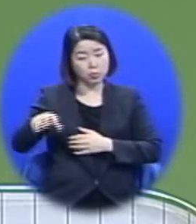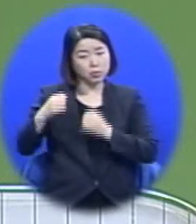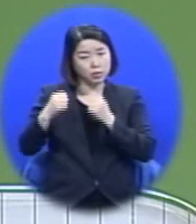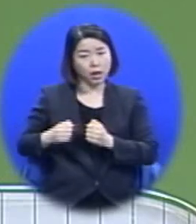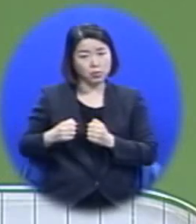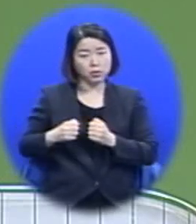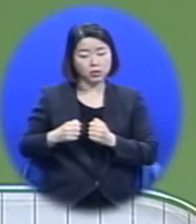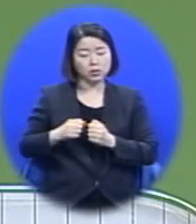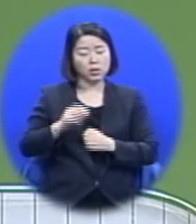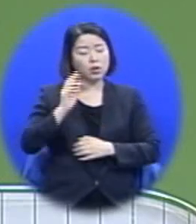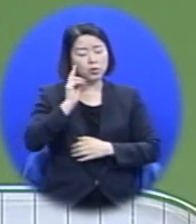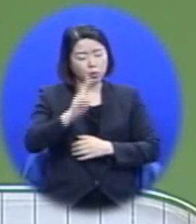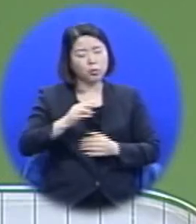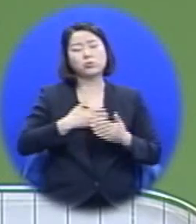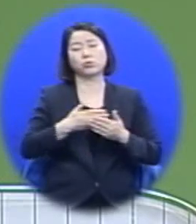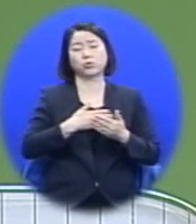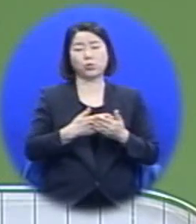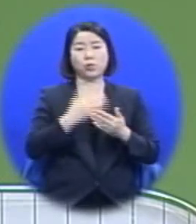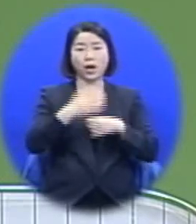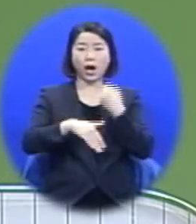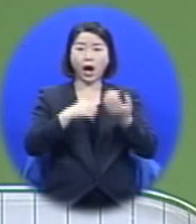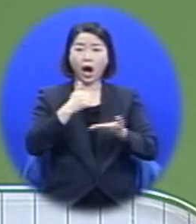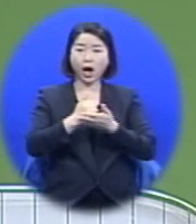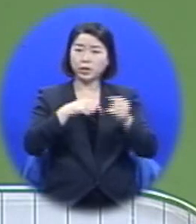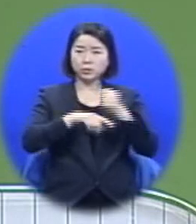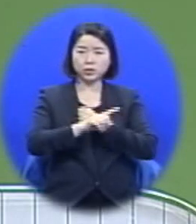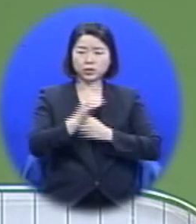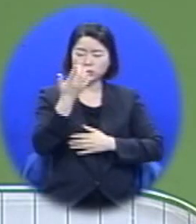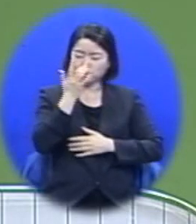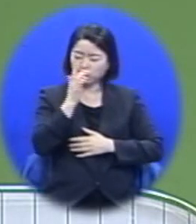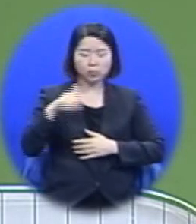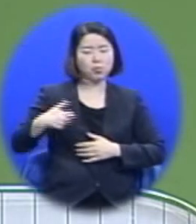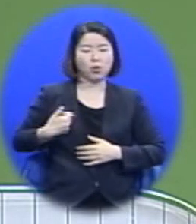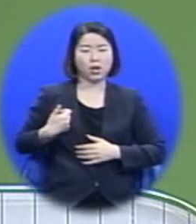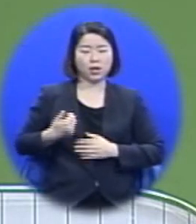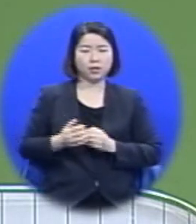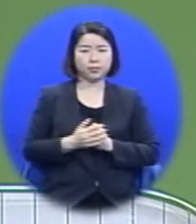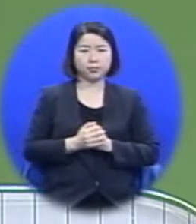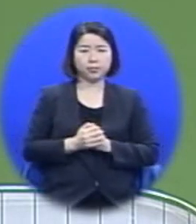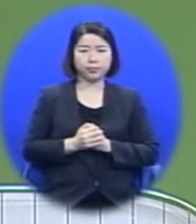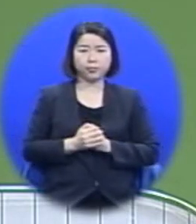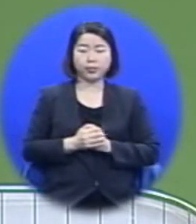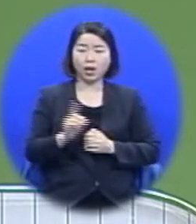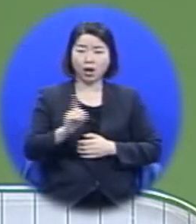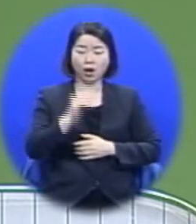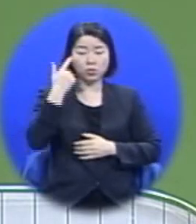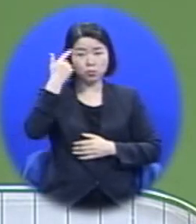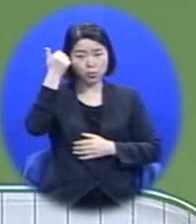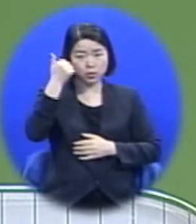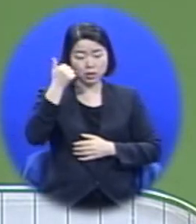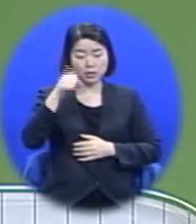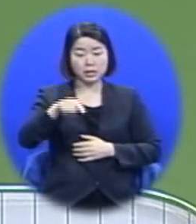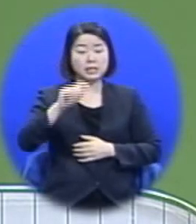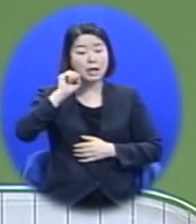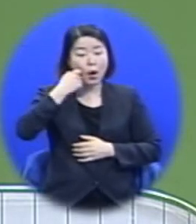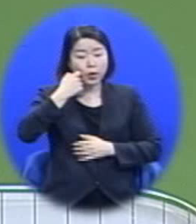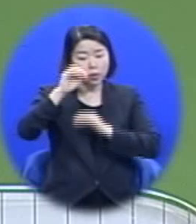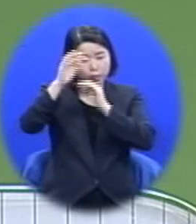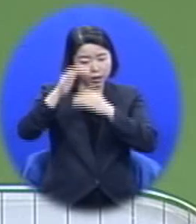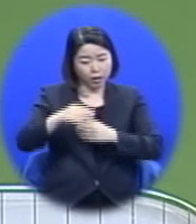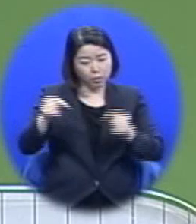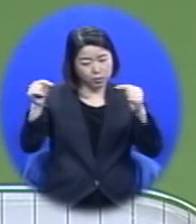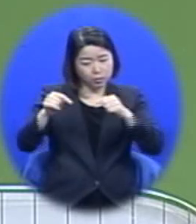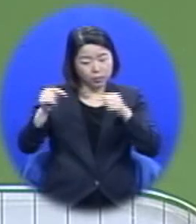두려웠습니다 하나님의 뜻이 무엇인지 도무지 알 수가 없었어요 어느 목사님에게 그 어려운 사정을 이야기를